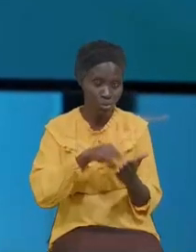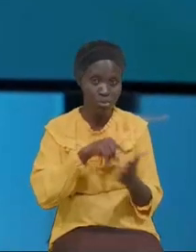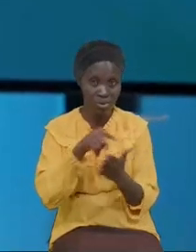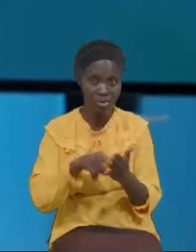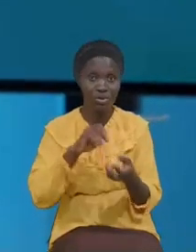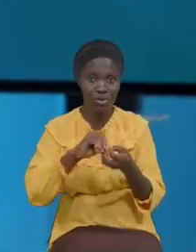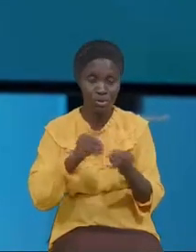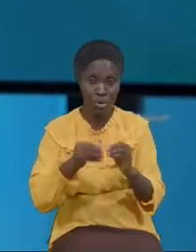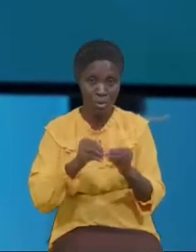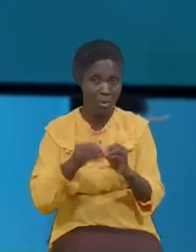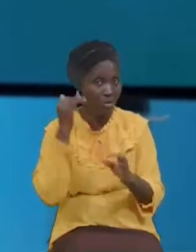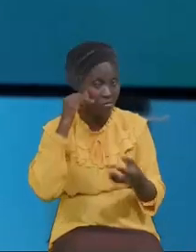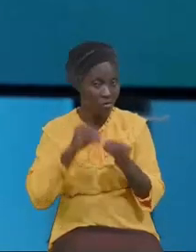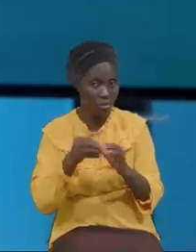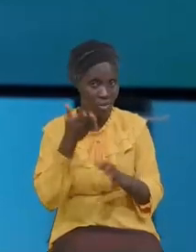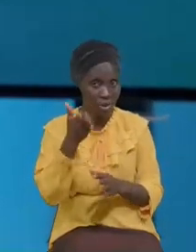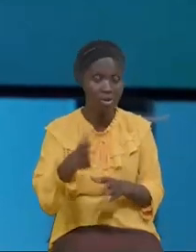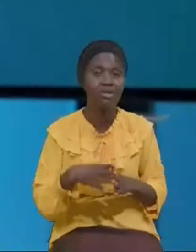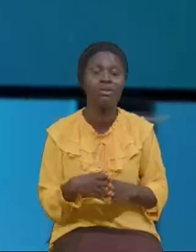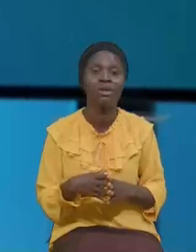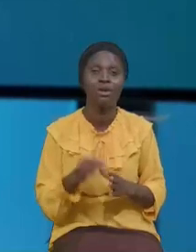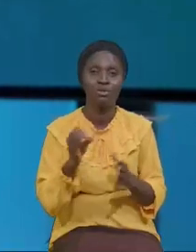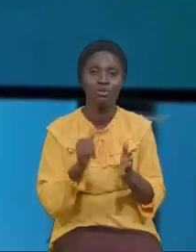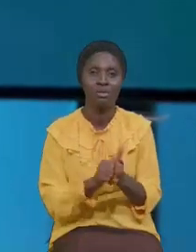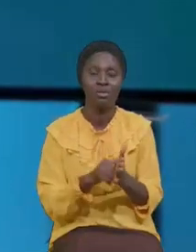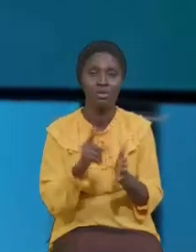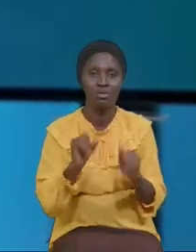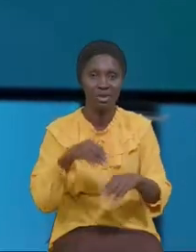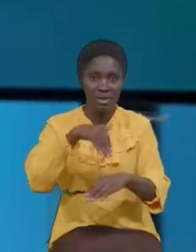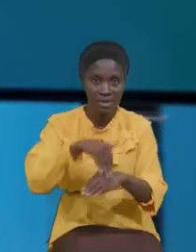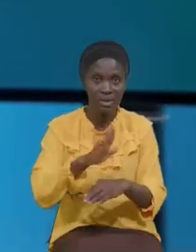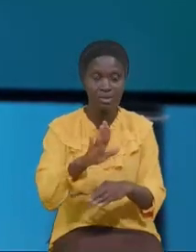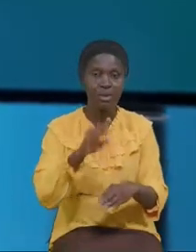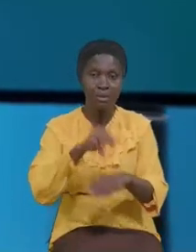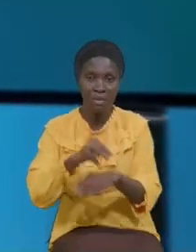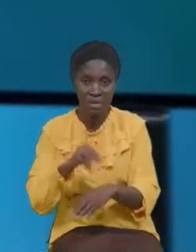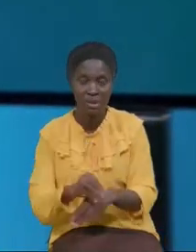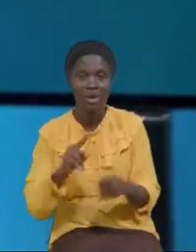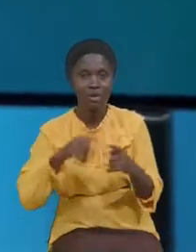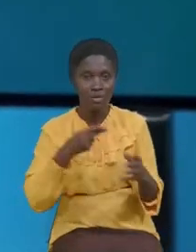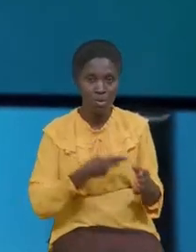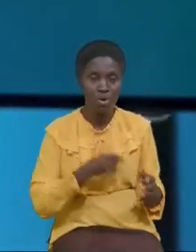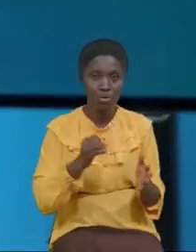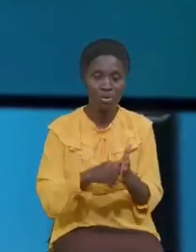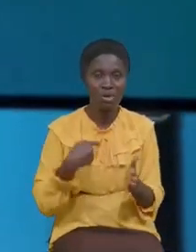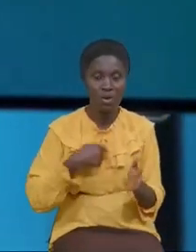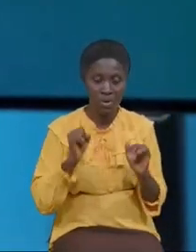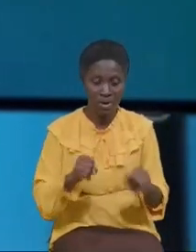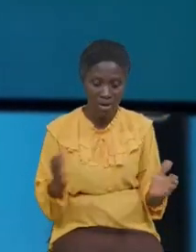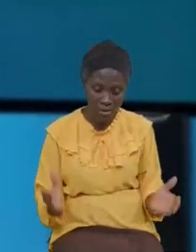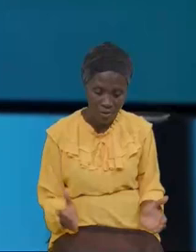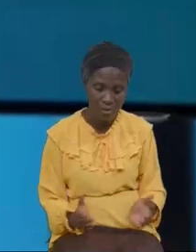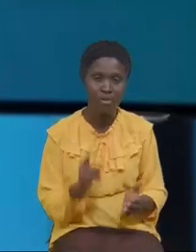que si vous avez des défis, vous nous envoyez vos sources et puis nous vous répondrons,